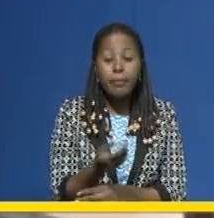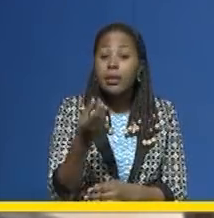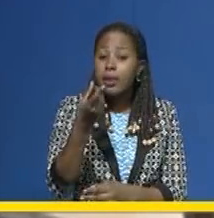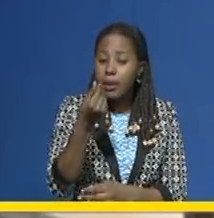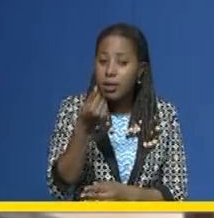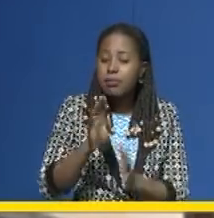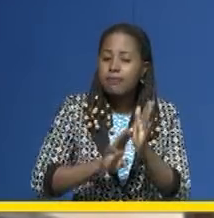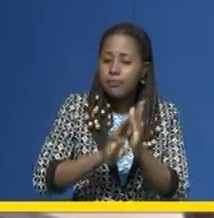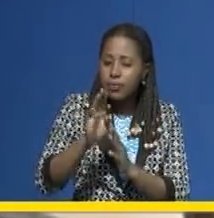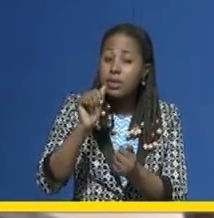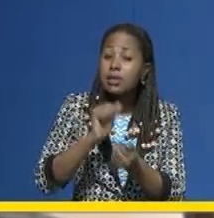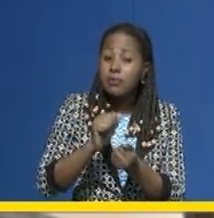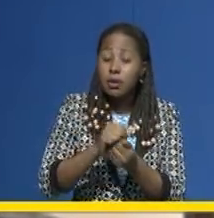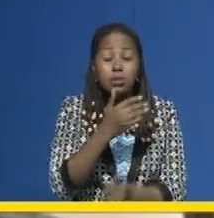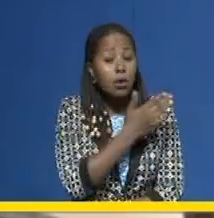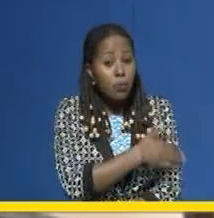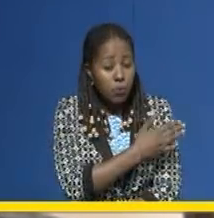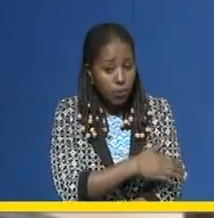kupandisha bei kifaa cha huduma.